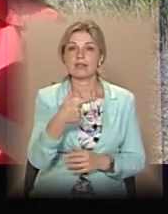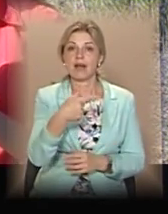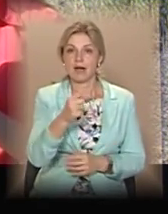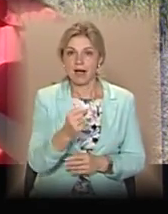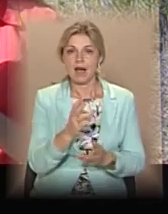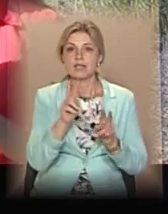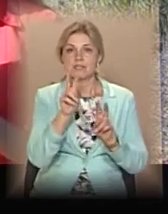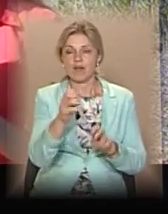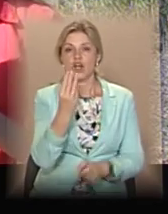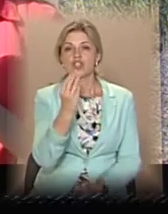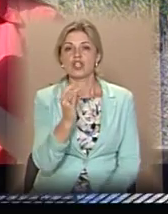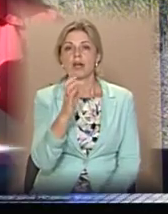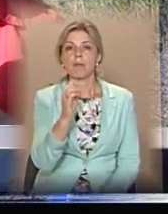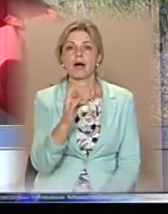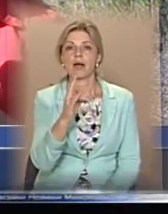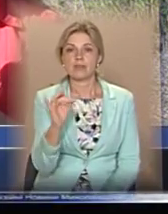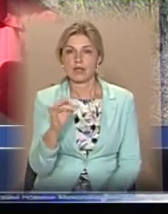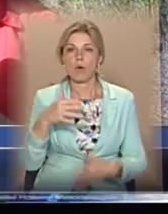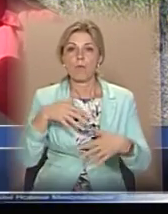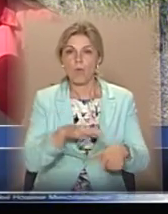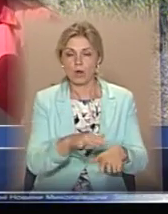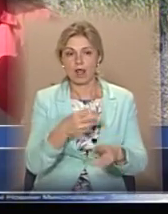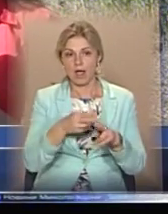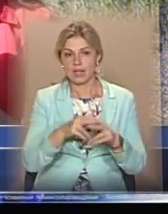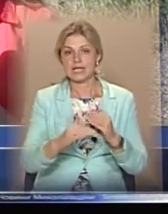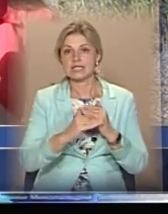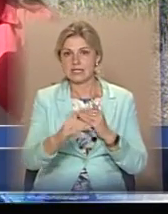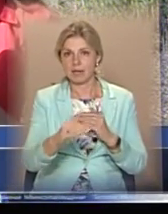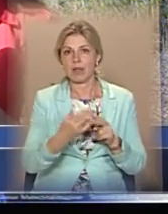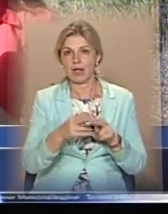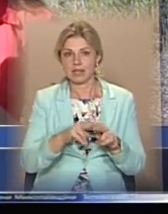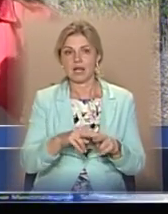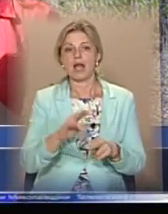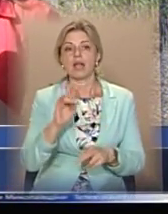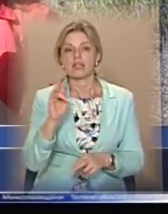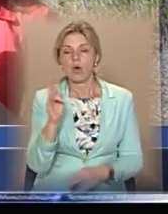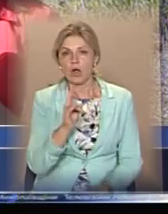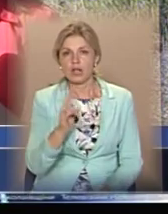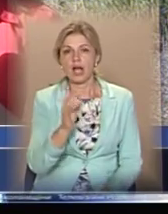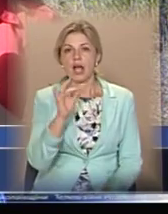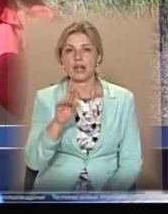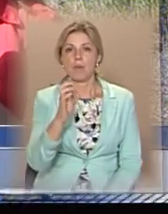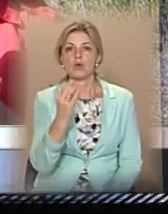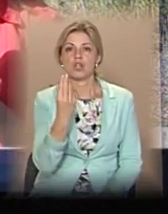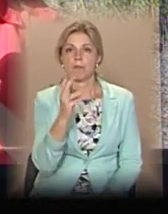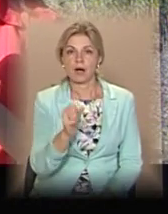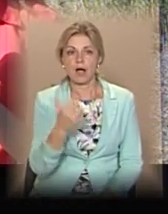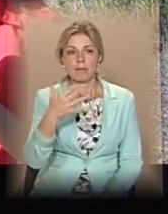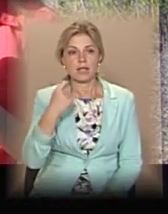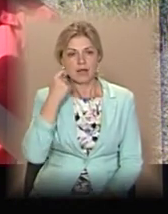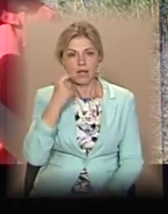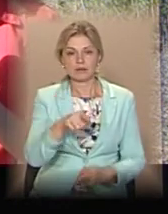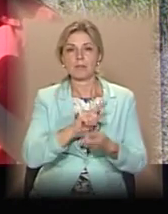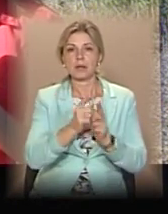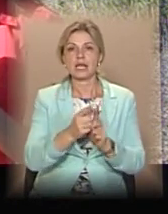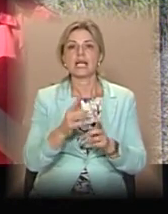називають Щербанівське море. Творець цього дива в степу – легендарний Микола Рябошапко. 50 років тому він перетворив село,